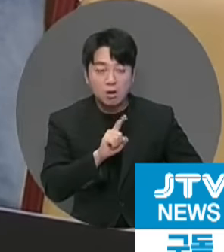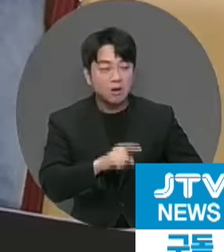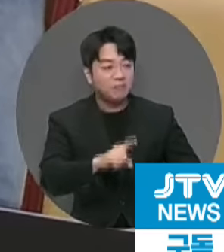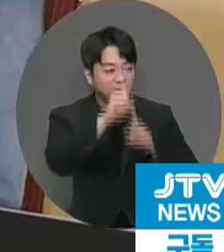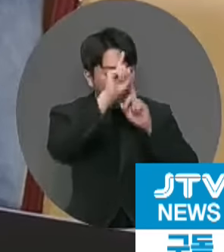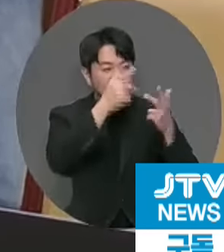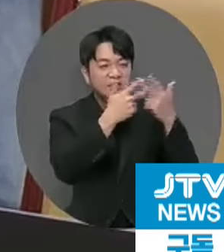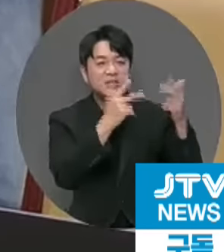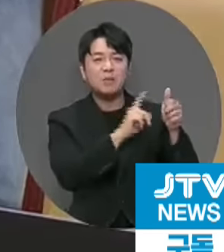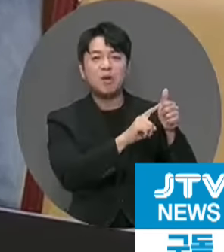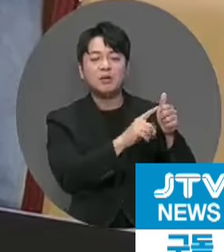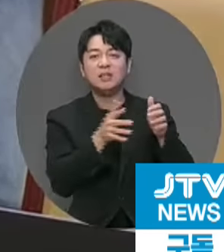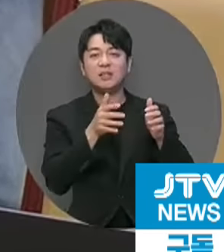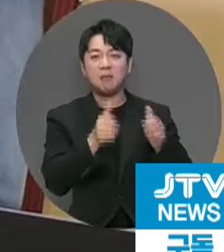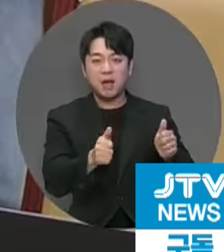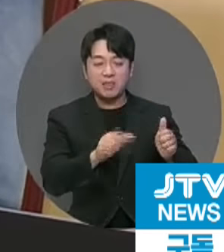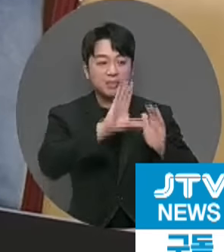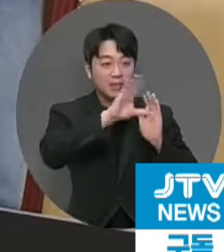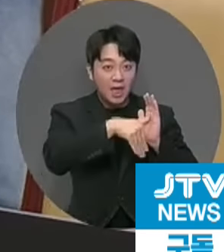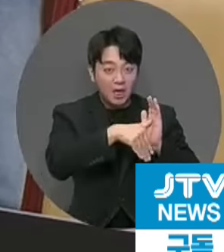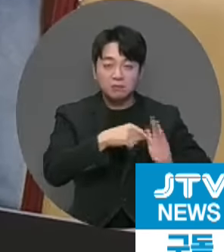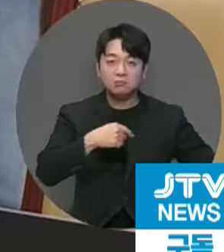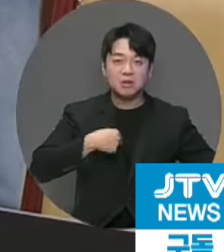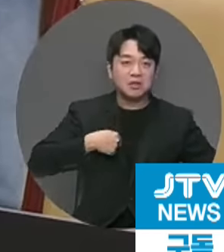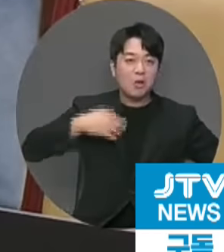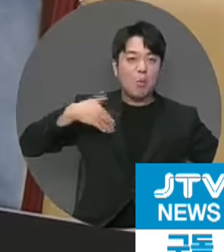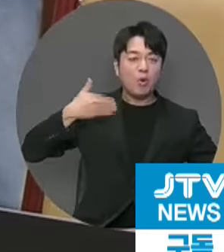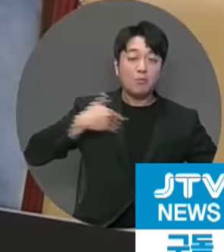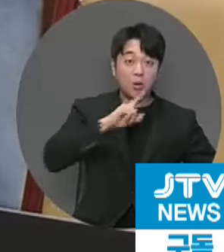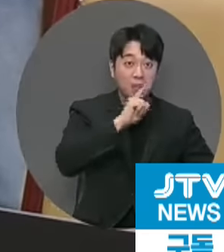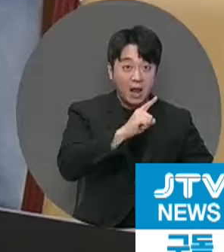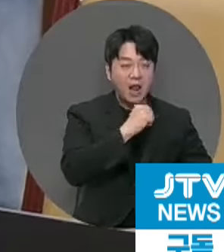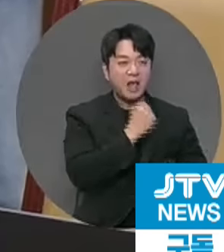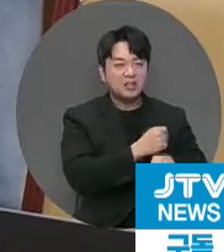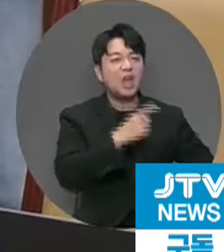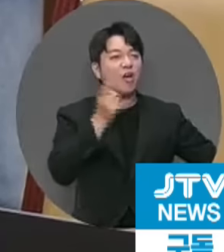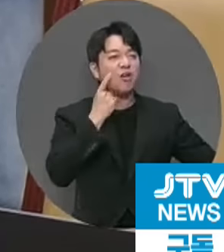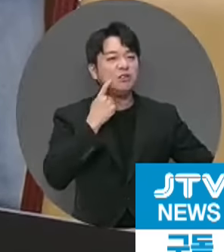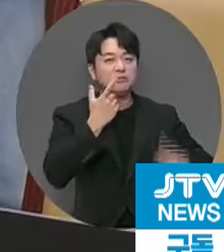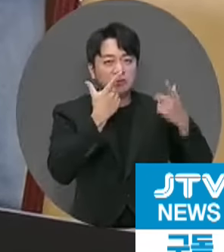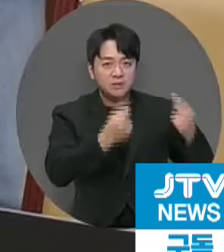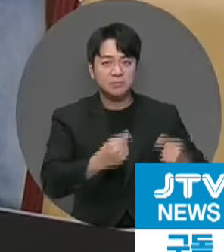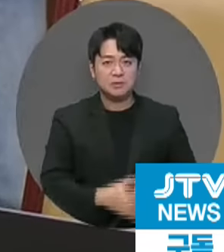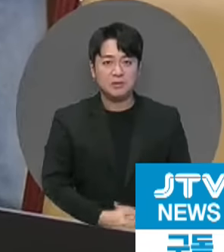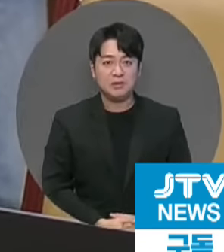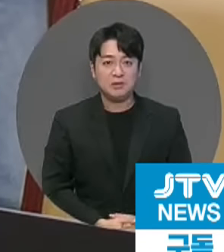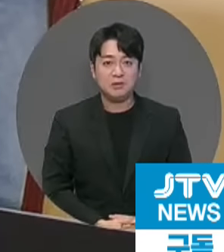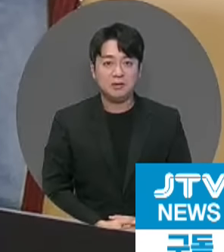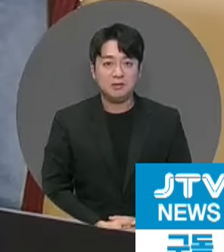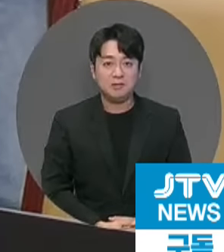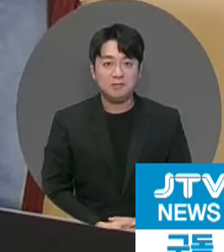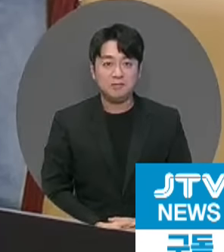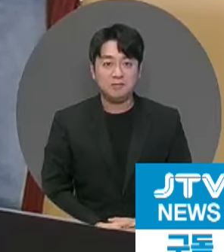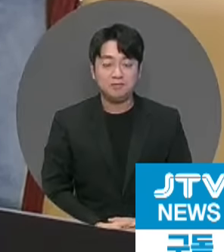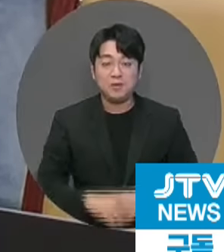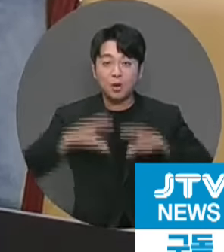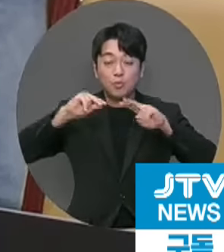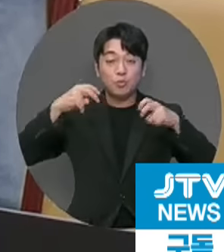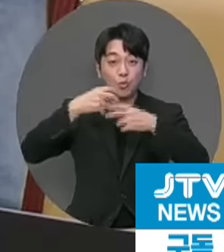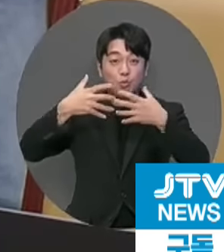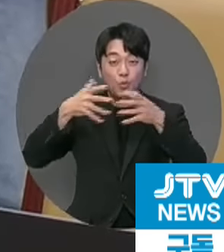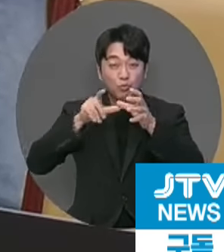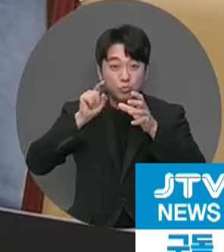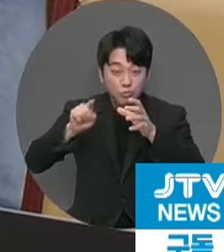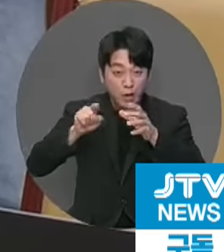끝까지 재판에서도 인정 안 한 게 거짓말이고요. 국토부 협박 때문에 용도 변경했다 이렇게 말하고 끝까지 사과 안